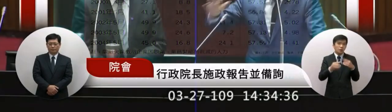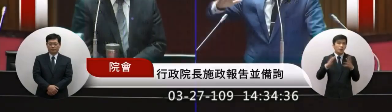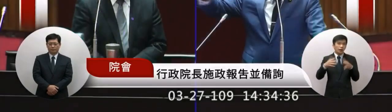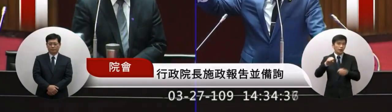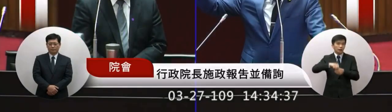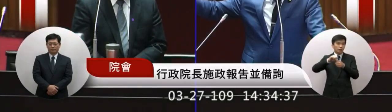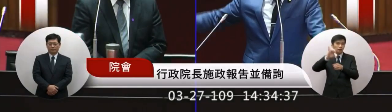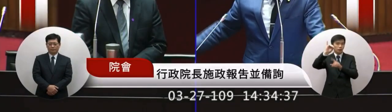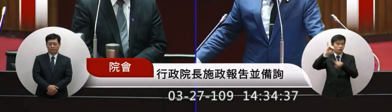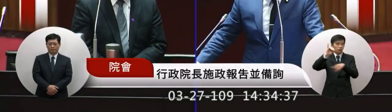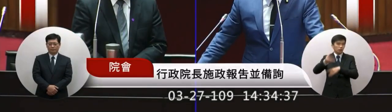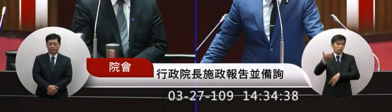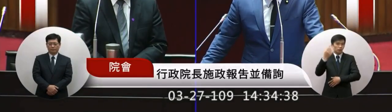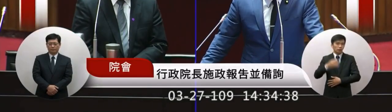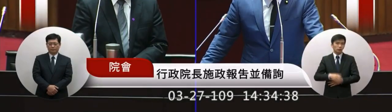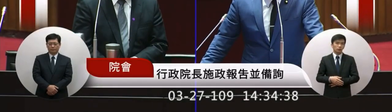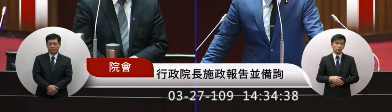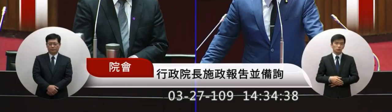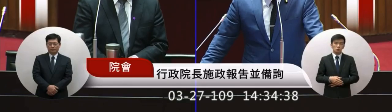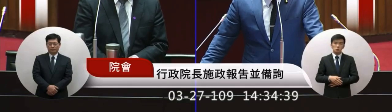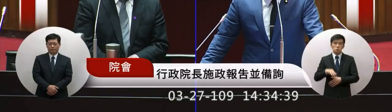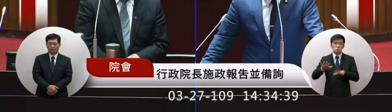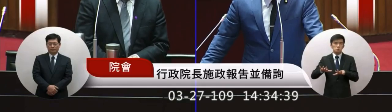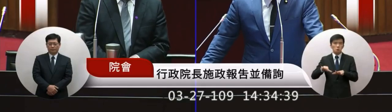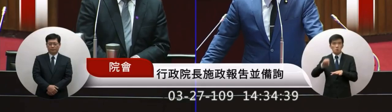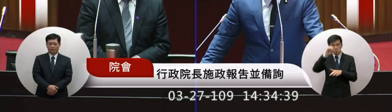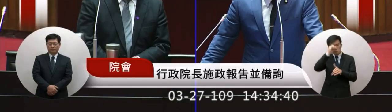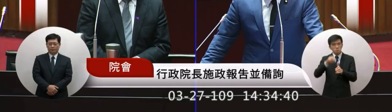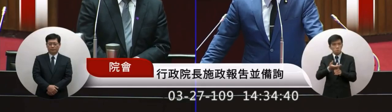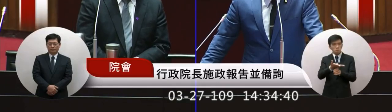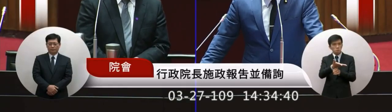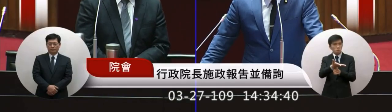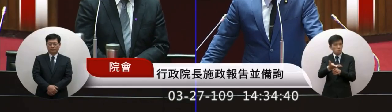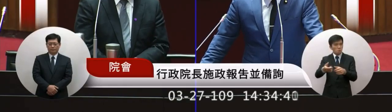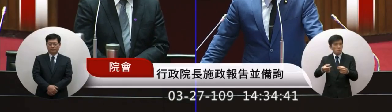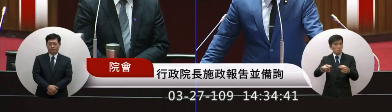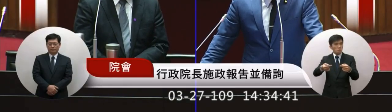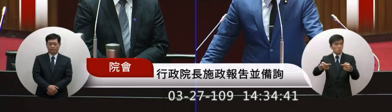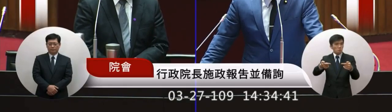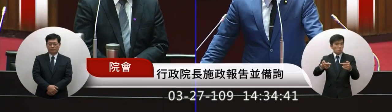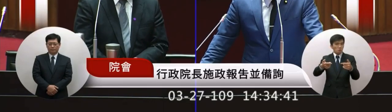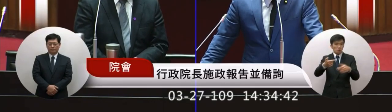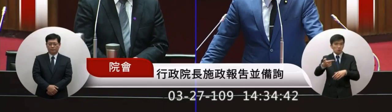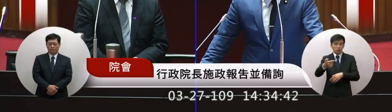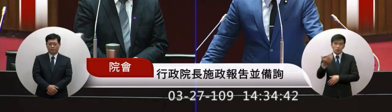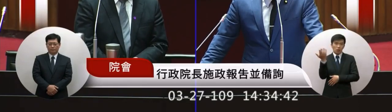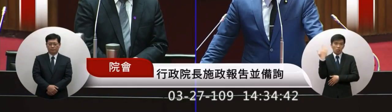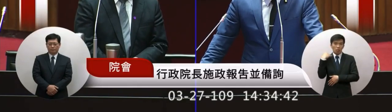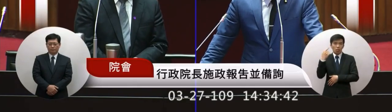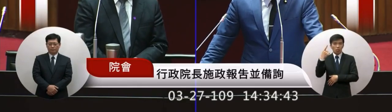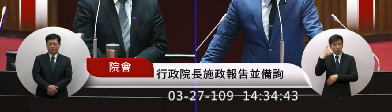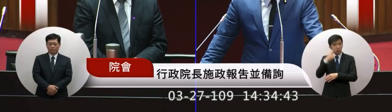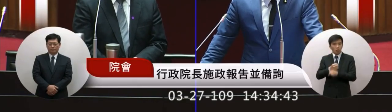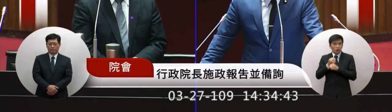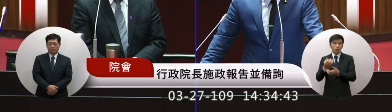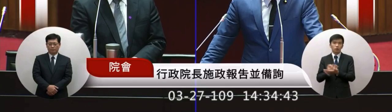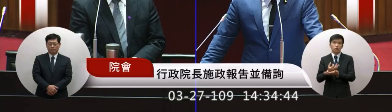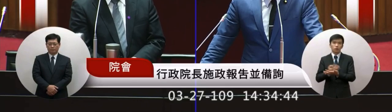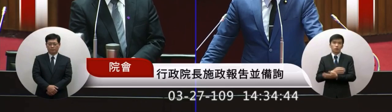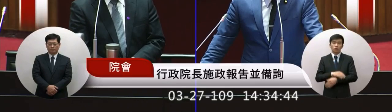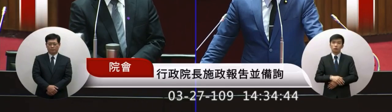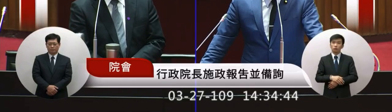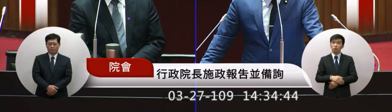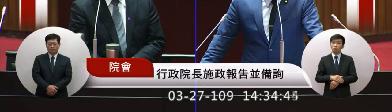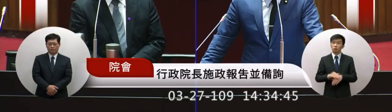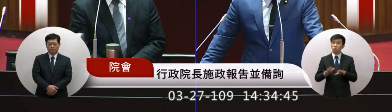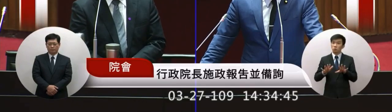个一直扩散可能是我们之前比较乐观没有考虑到的，所以实施加速最多的